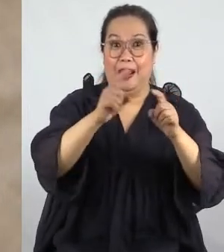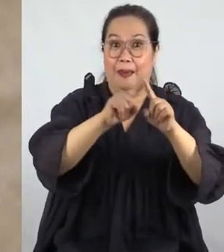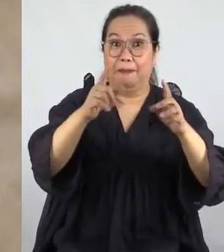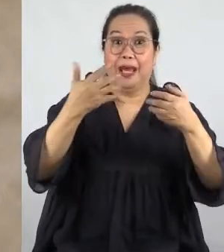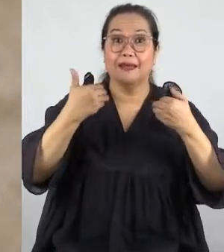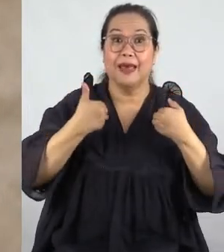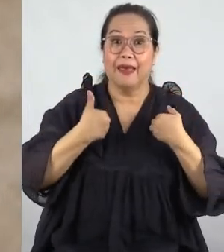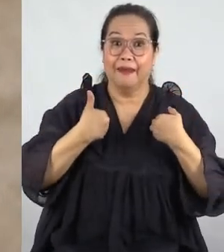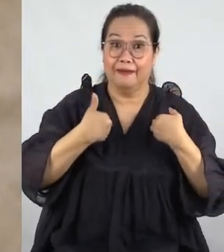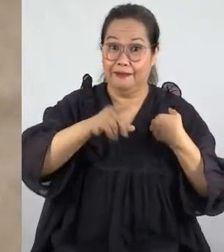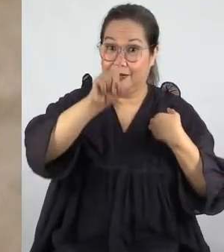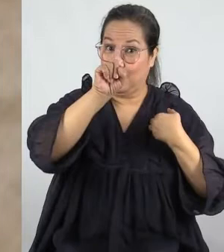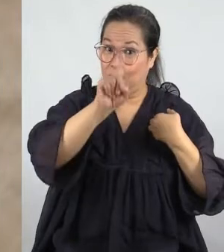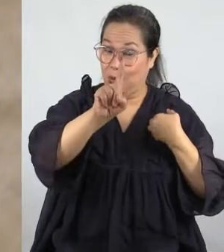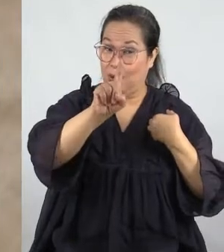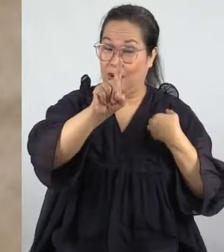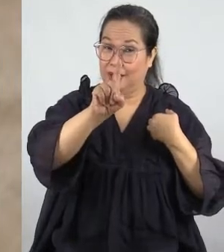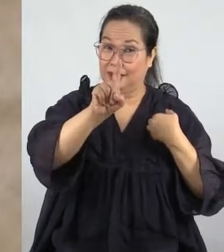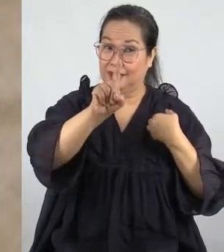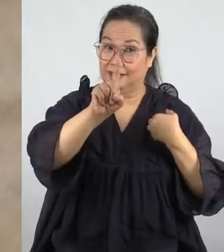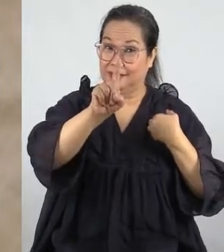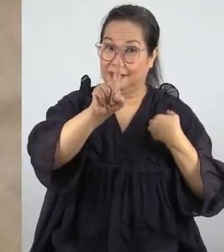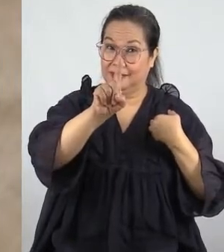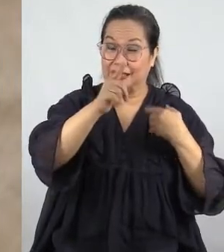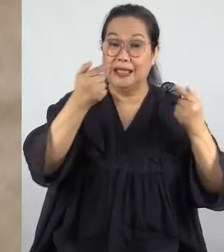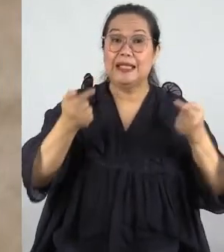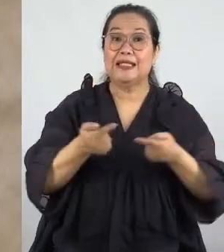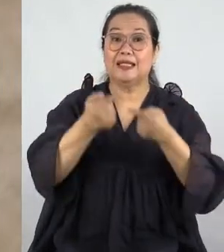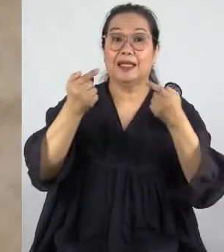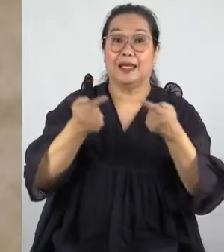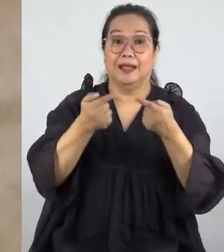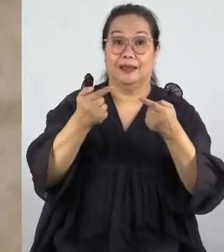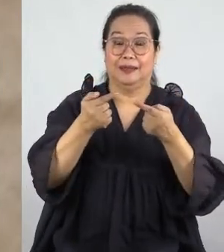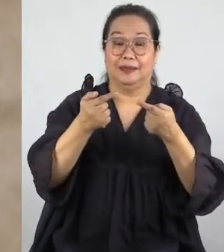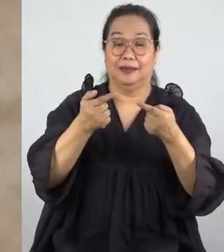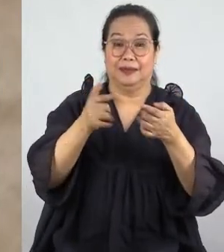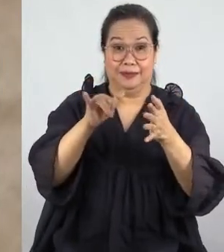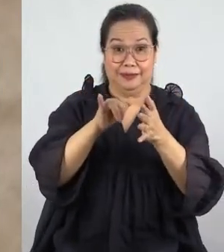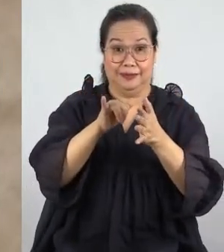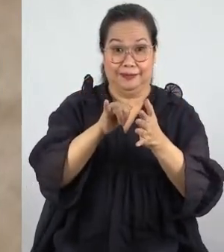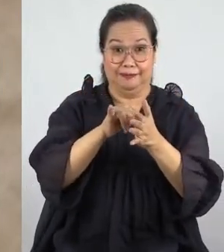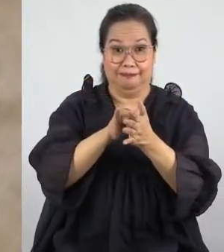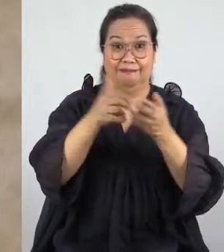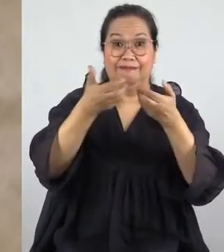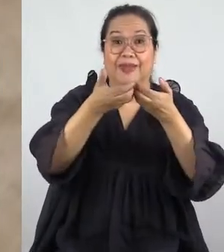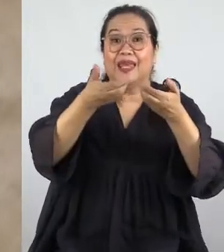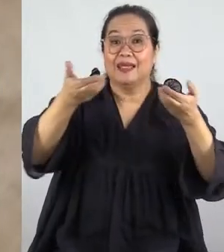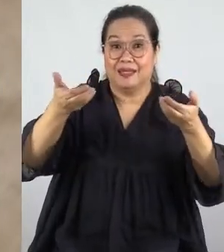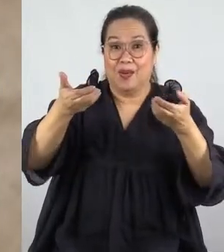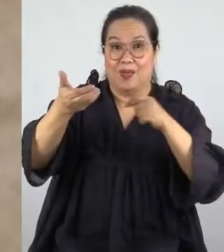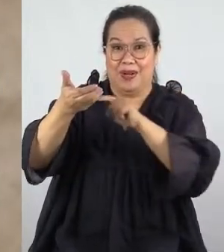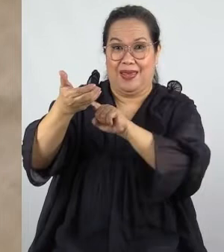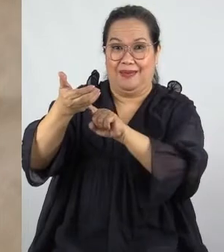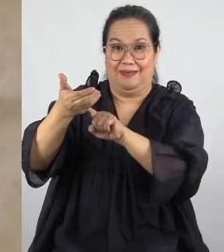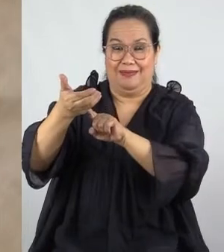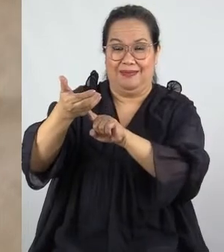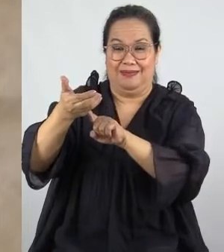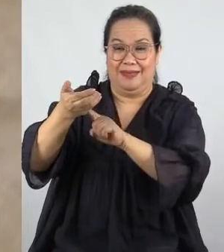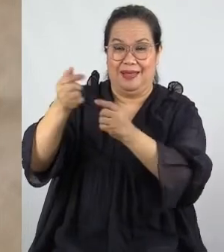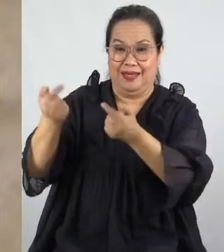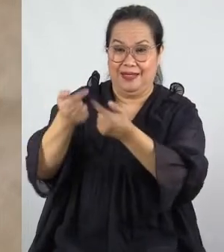merong isang partikular na kasalanan na inhiwalay nung may akda. Sabi